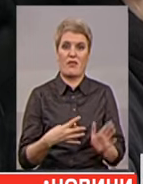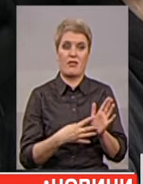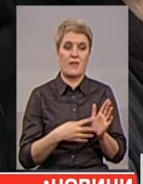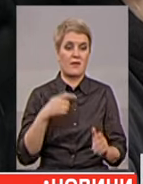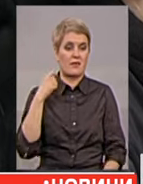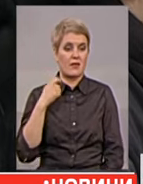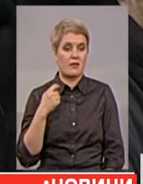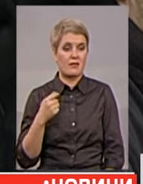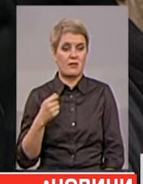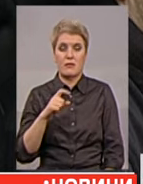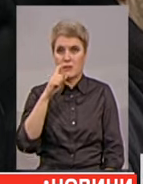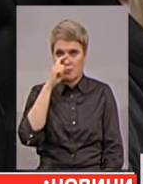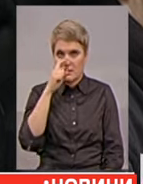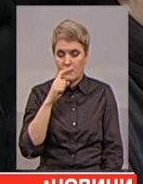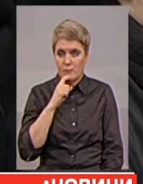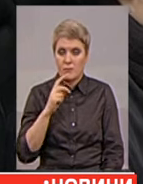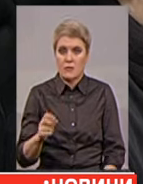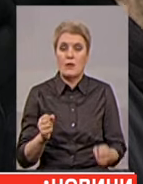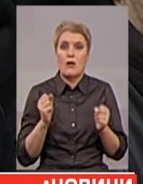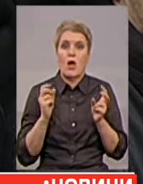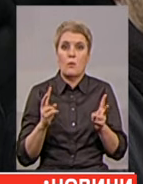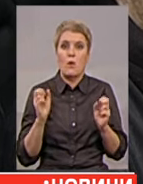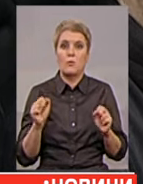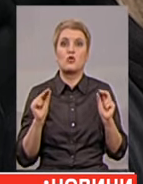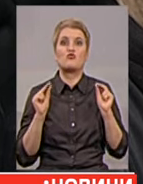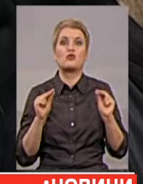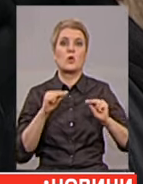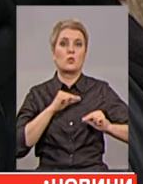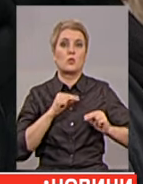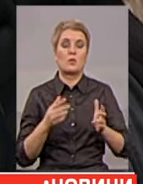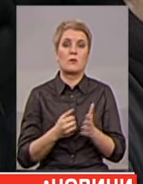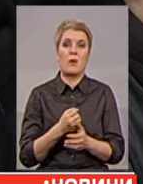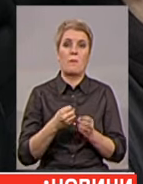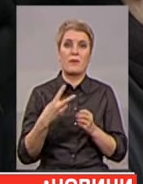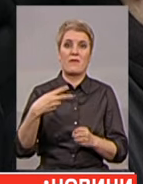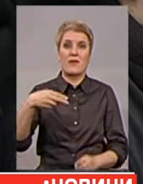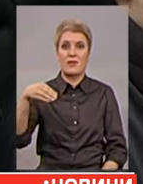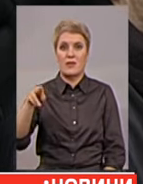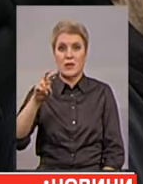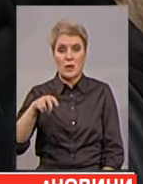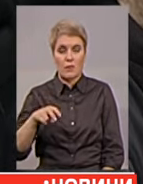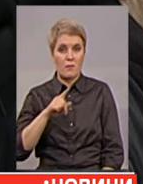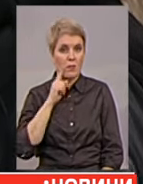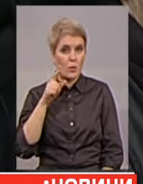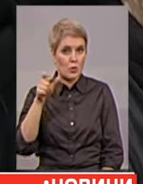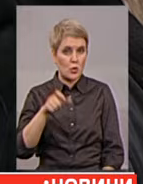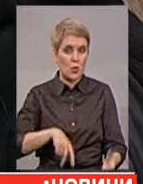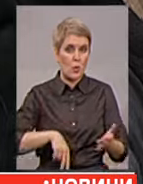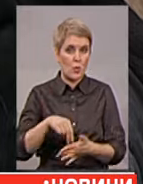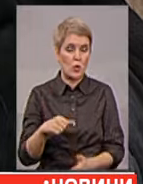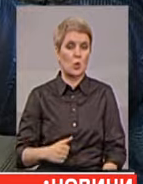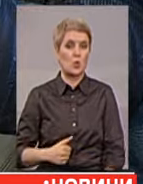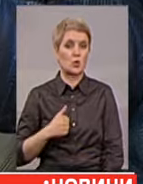лет, я не розумію, яким образом можна чесним трудом заробити 15-20 тисяч доларів молодому чоловіку, щоб купити